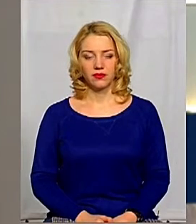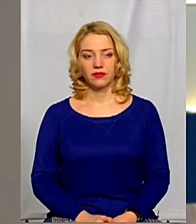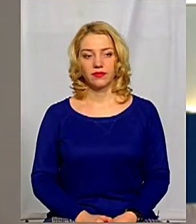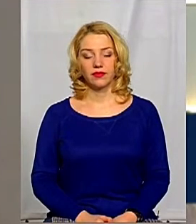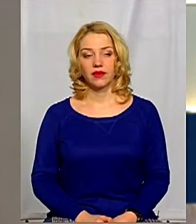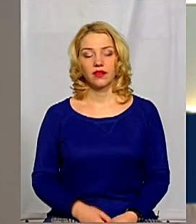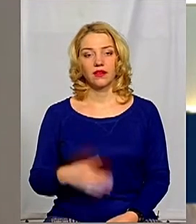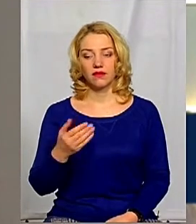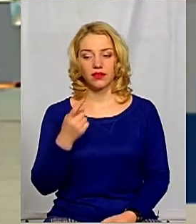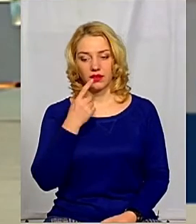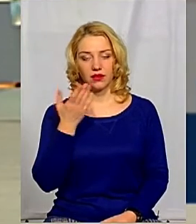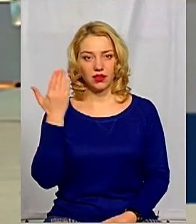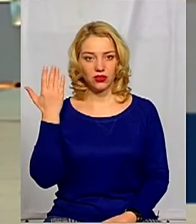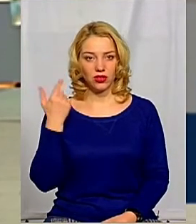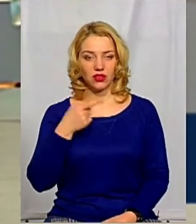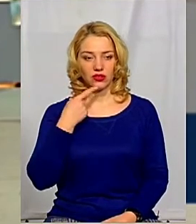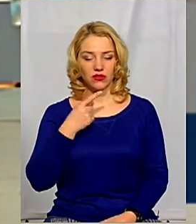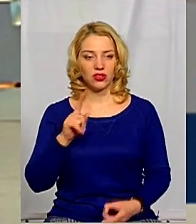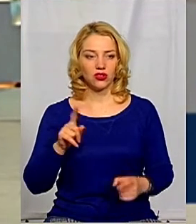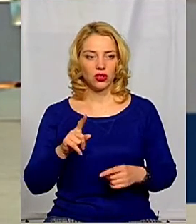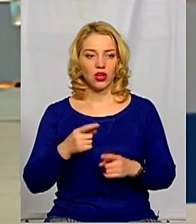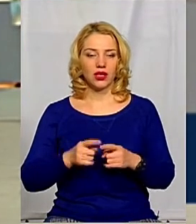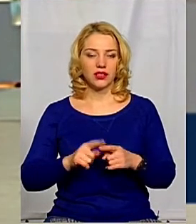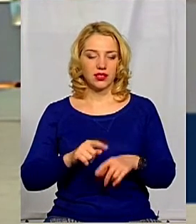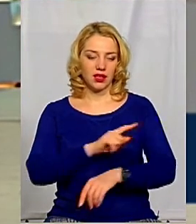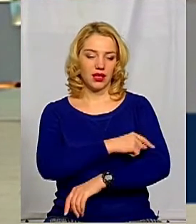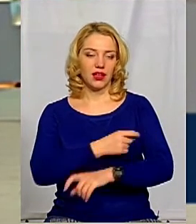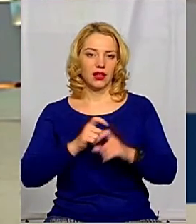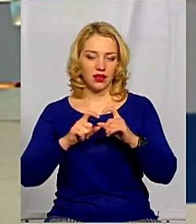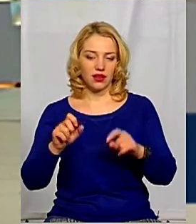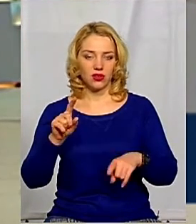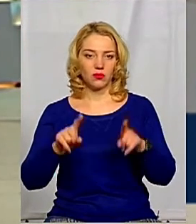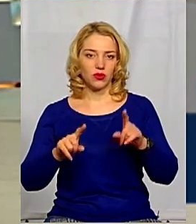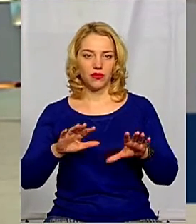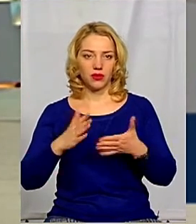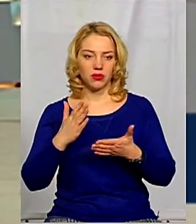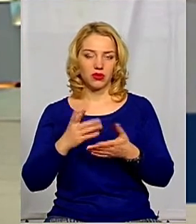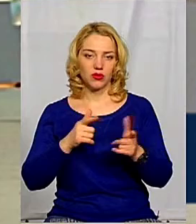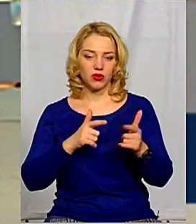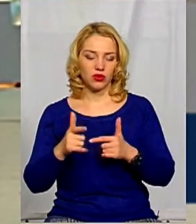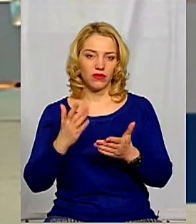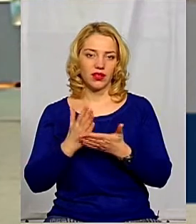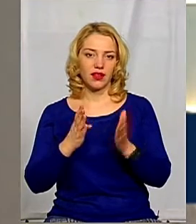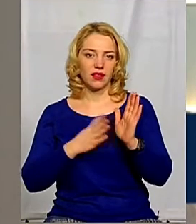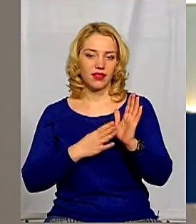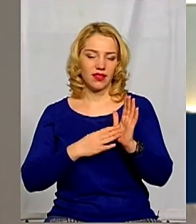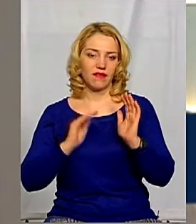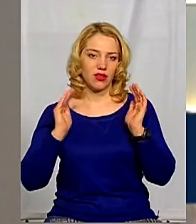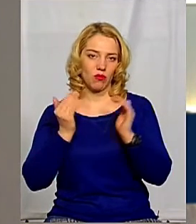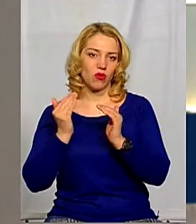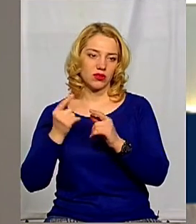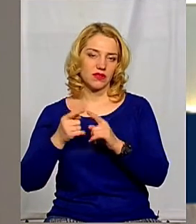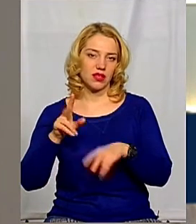Ви дещо раніше, пані Валентино, сказали, що лікарня до поодиноких випадків готова, є 9 боксів. 9 боксів – це розраховані на скільки